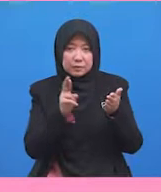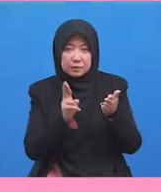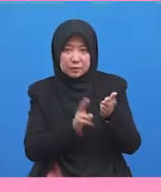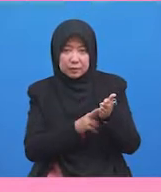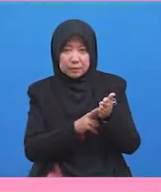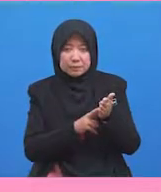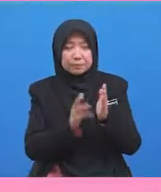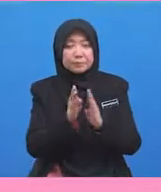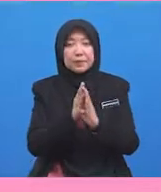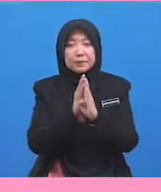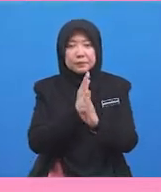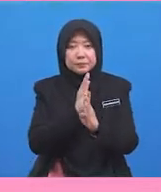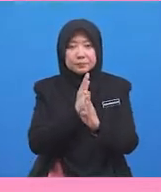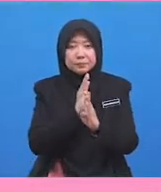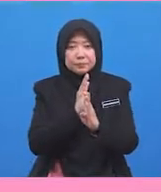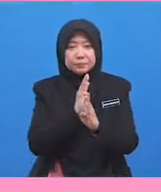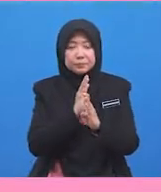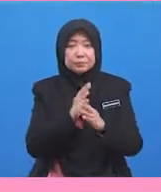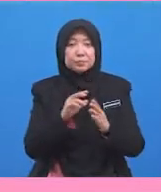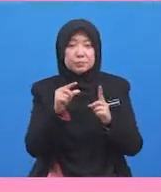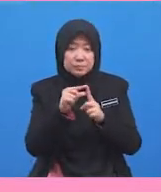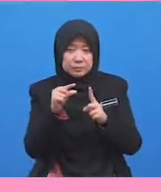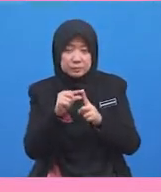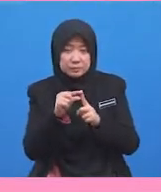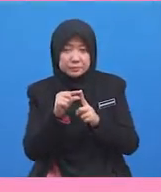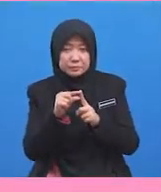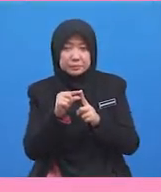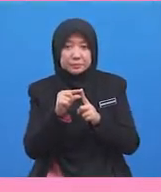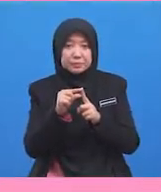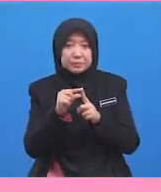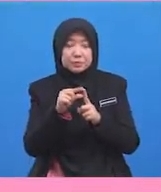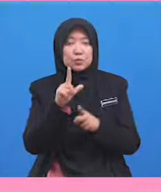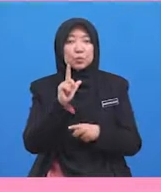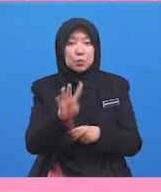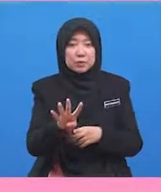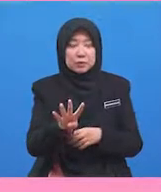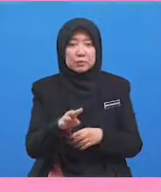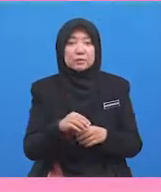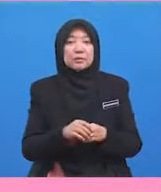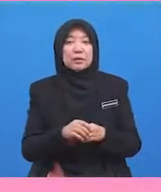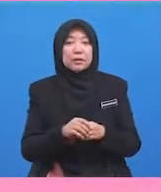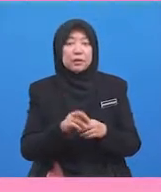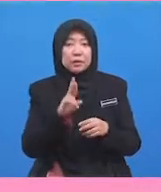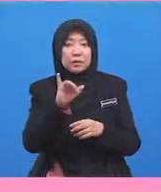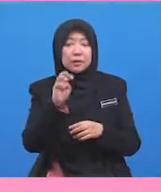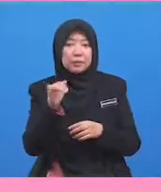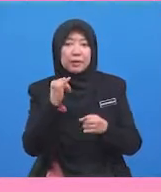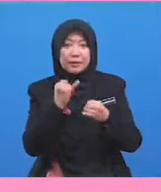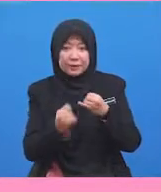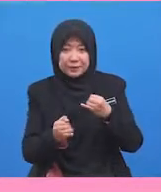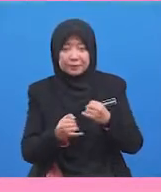bilangan baris bilangan patah Aan bilangan suku kate dan rima akhir